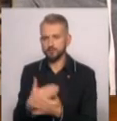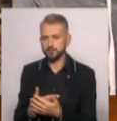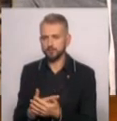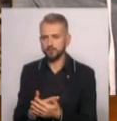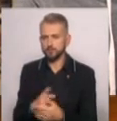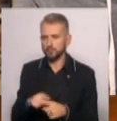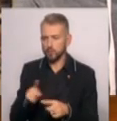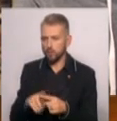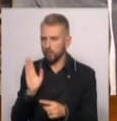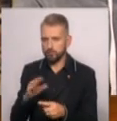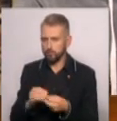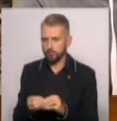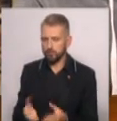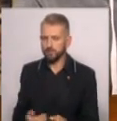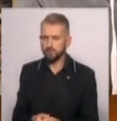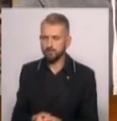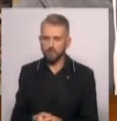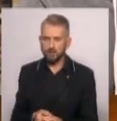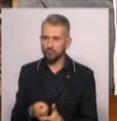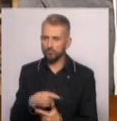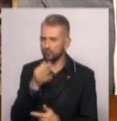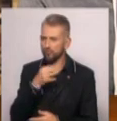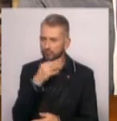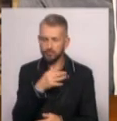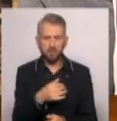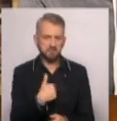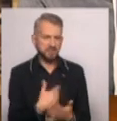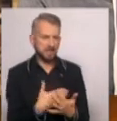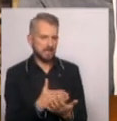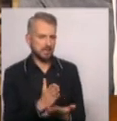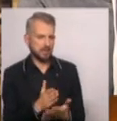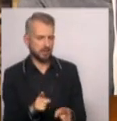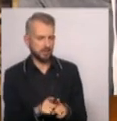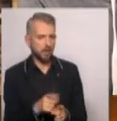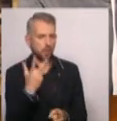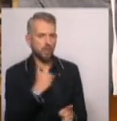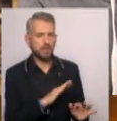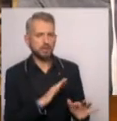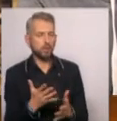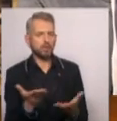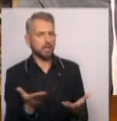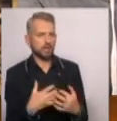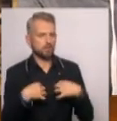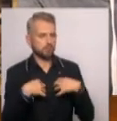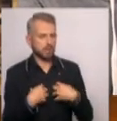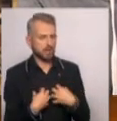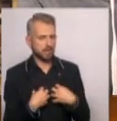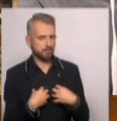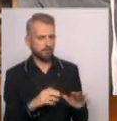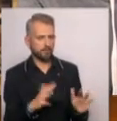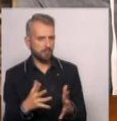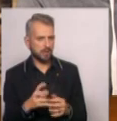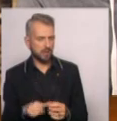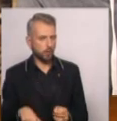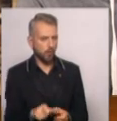от-от накипить? Чи все ж таки ще в мені здається, що є. Тому що коли стаються якісь прикрі випадки на